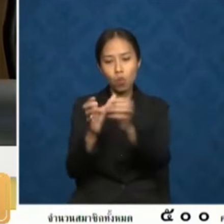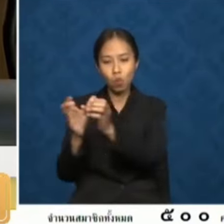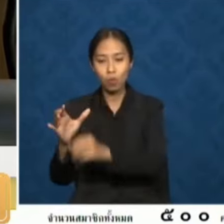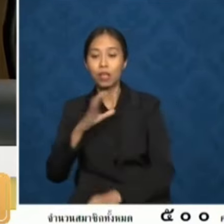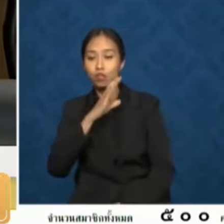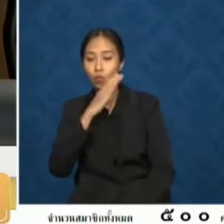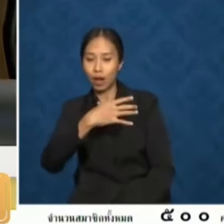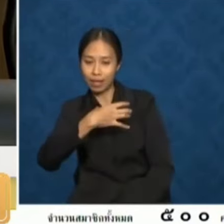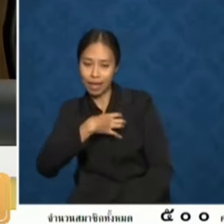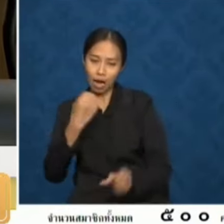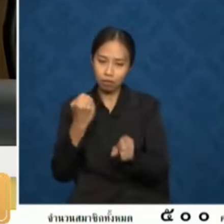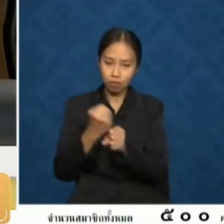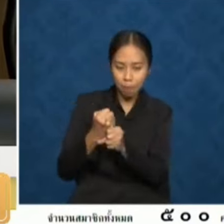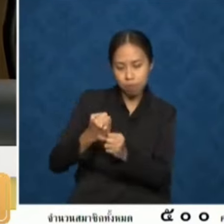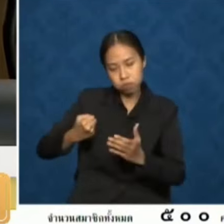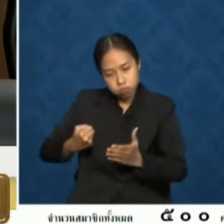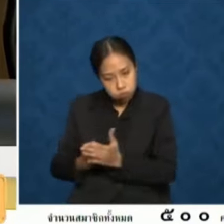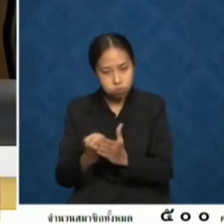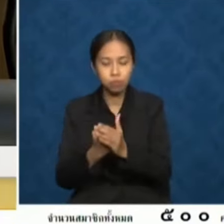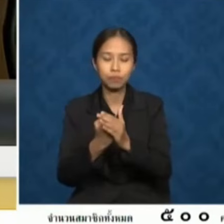ไหวกันต่อสู้กับ